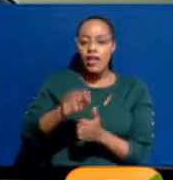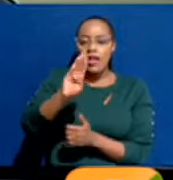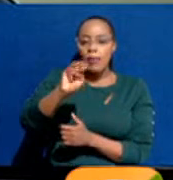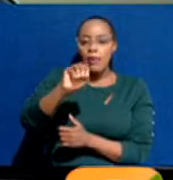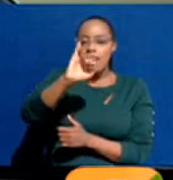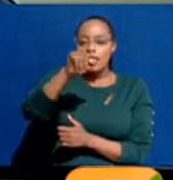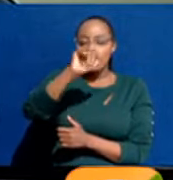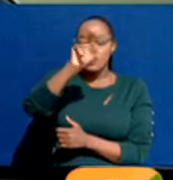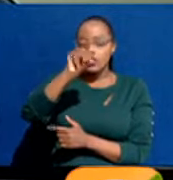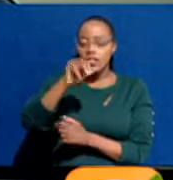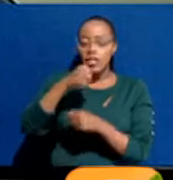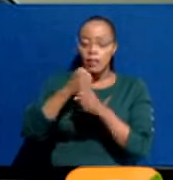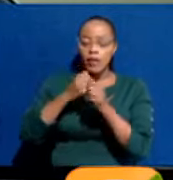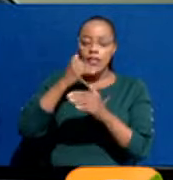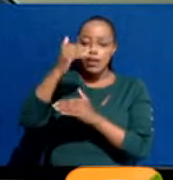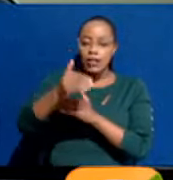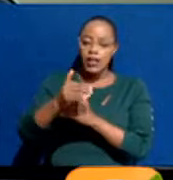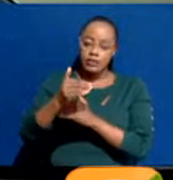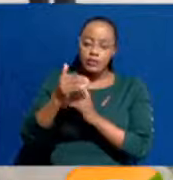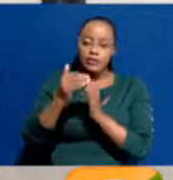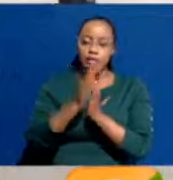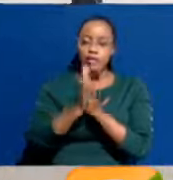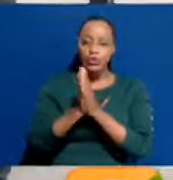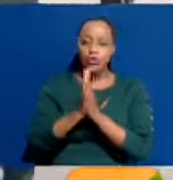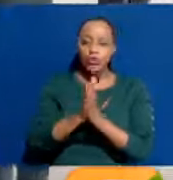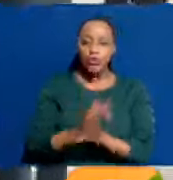na kuandaa taarifa ifuatayo.